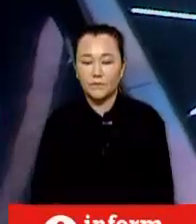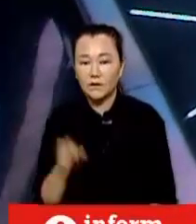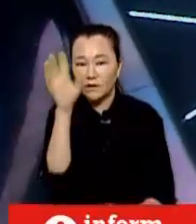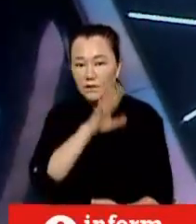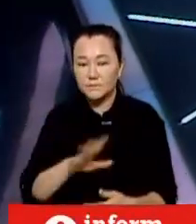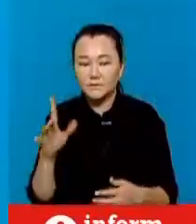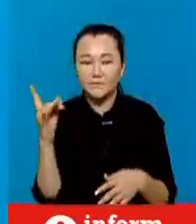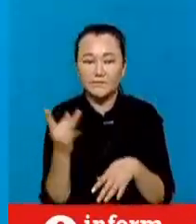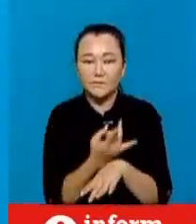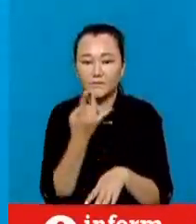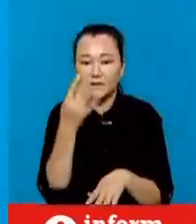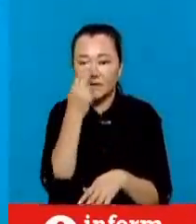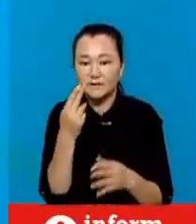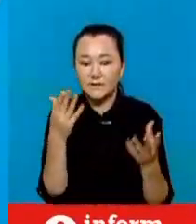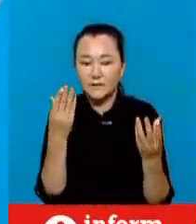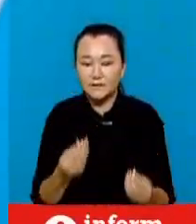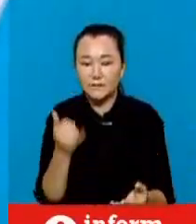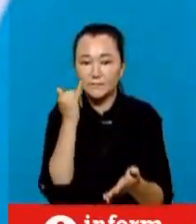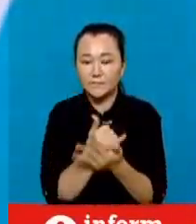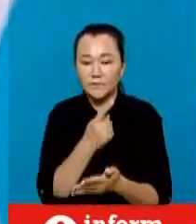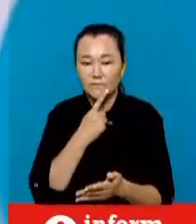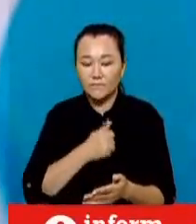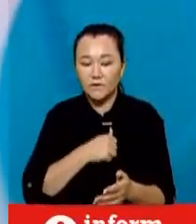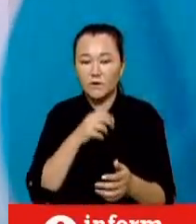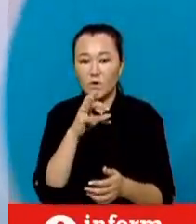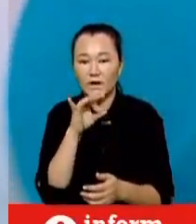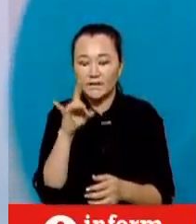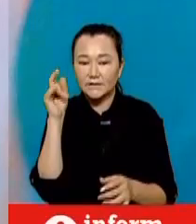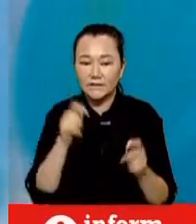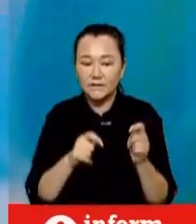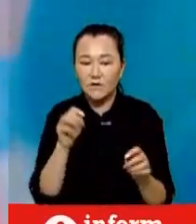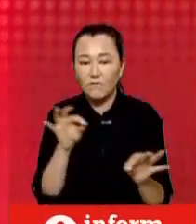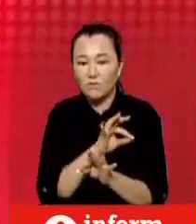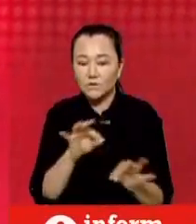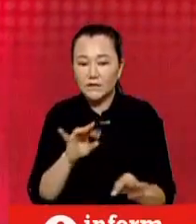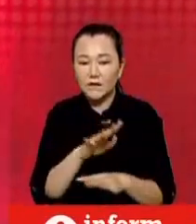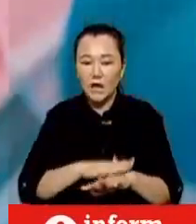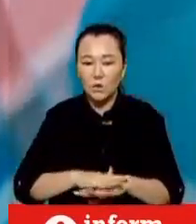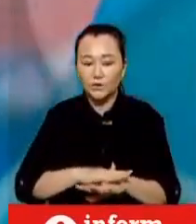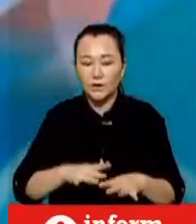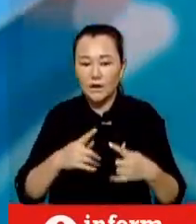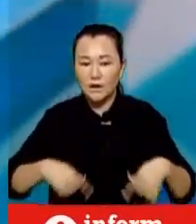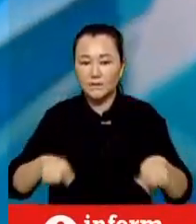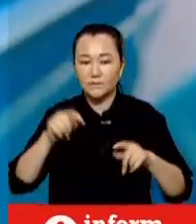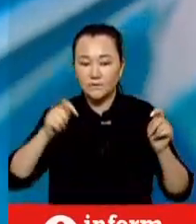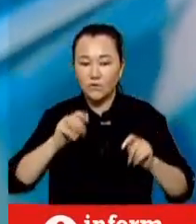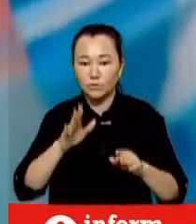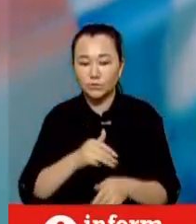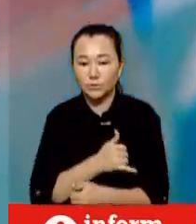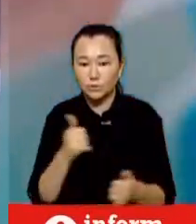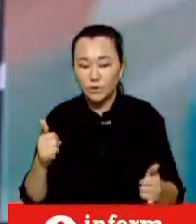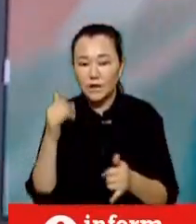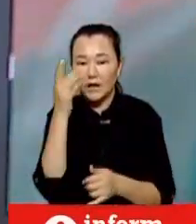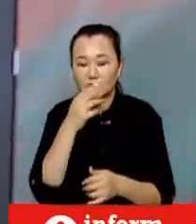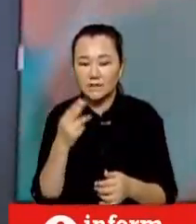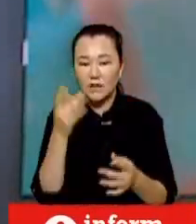Елімізде алғаш рет Елорда күніне орай әскери оркестрлердің халықаралық музыкалық фестивалі ұйымдастырылатын болды. Астана мәдениет